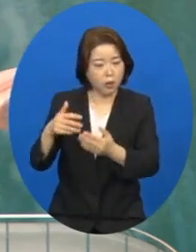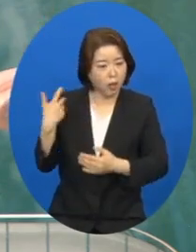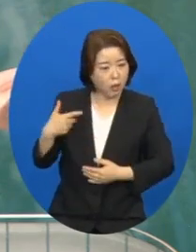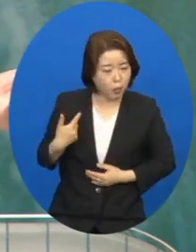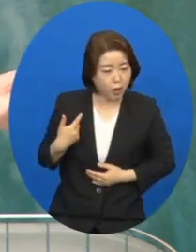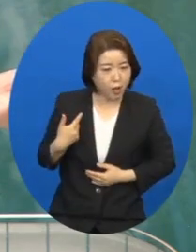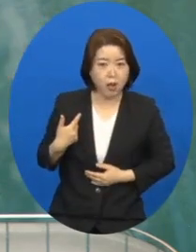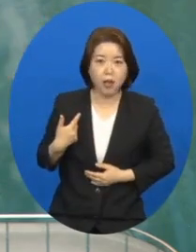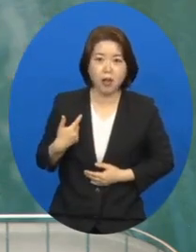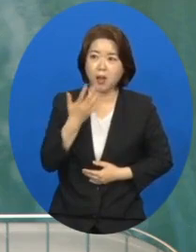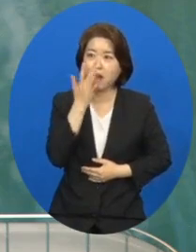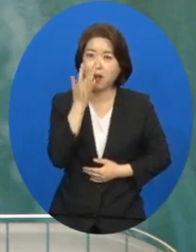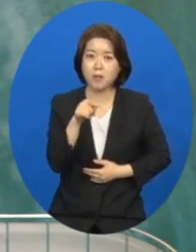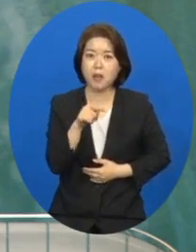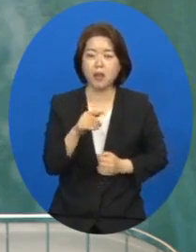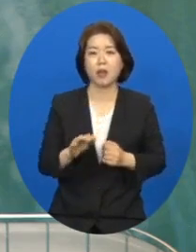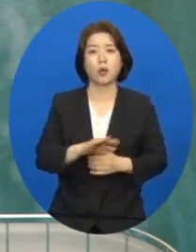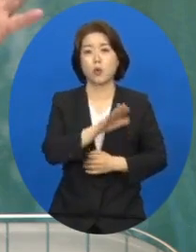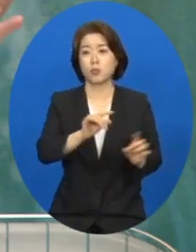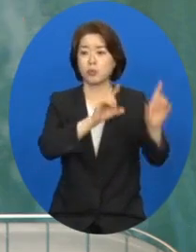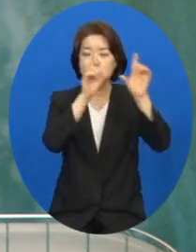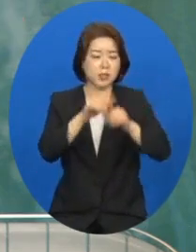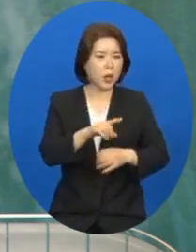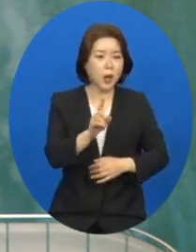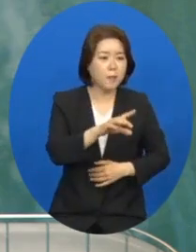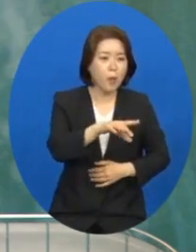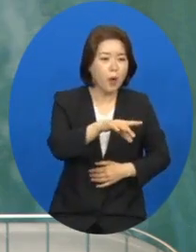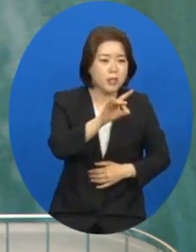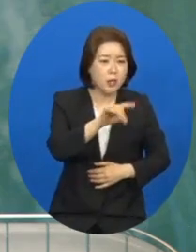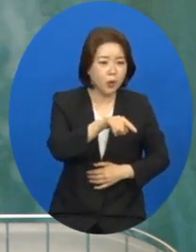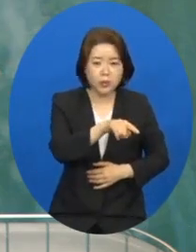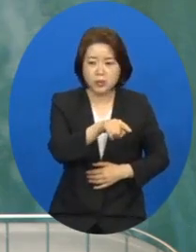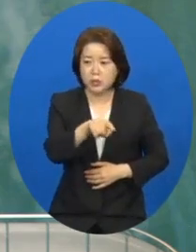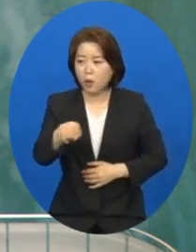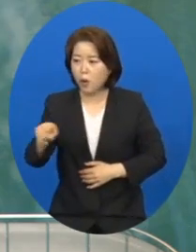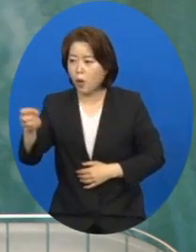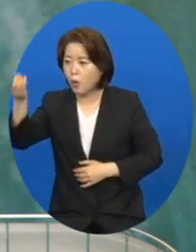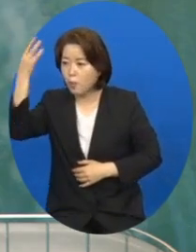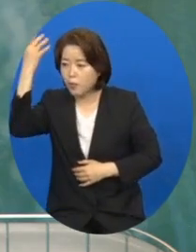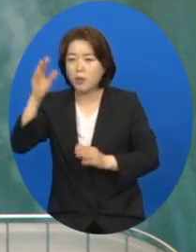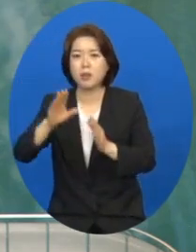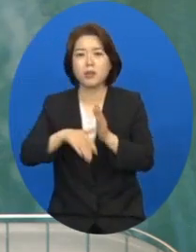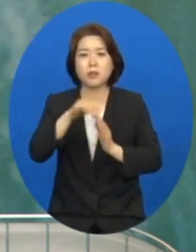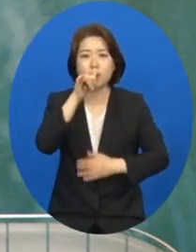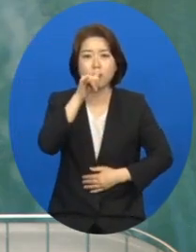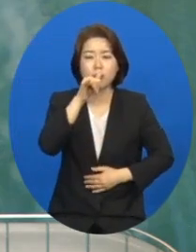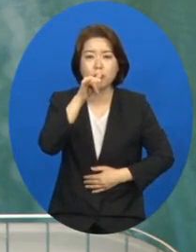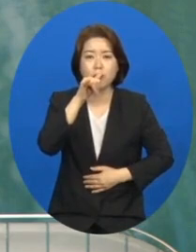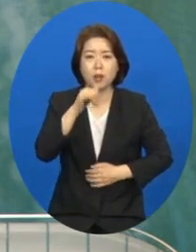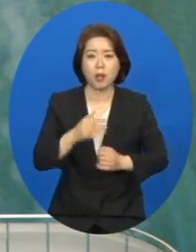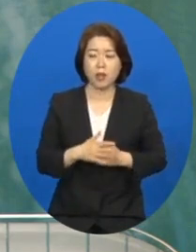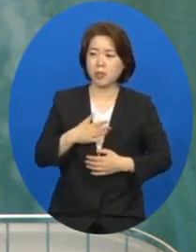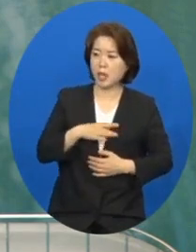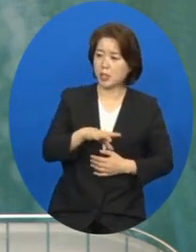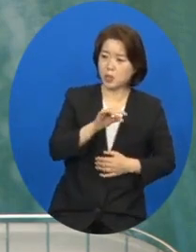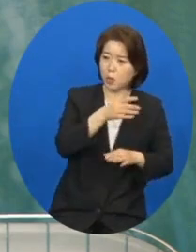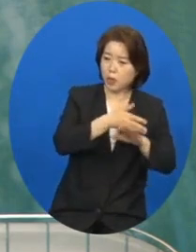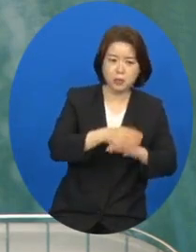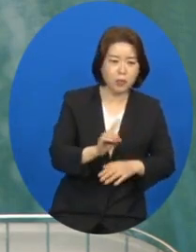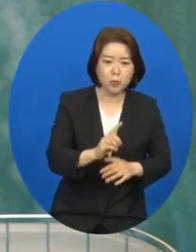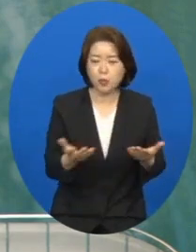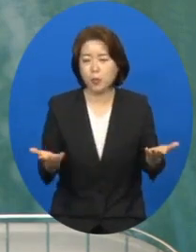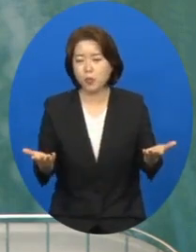모르겠어요. 우리의 삶 속에 어떤 것이 첫 것이었는지 저차도 잘 모를 때가 있어요. 어떻게 우리가 첫